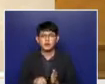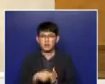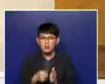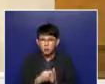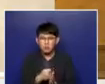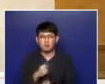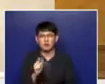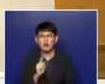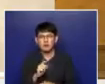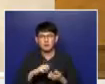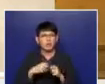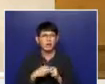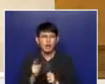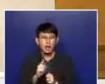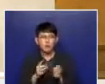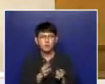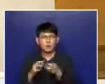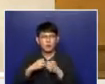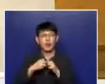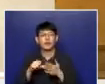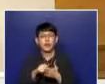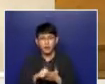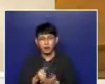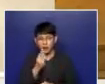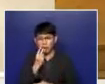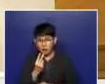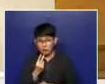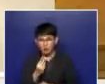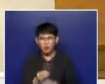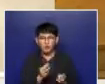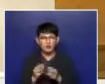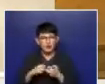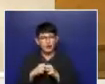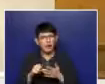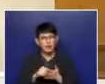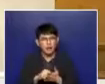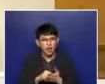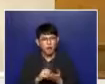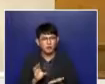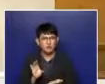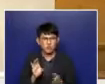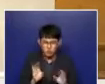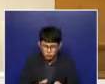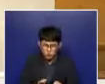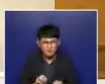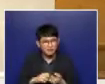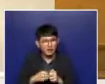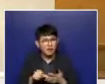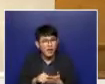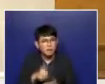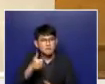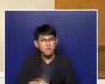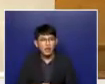ใหญ่ครับแต่ยังไม่ถึงวงเวียนใหญ่่ทำทางข้ามไปยกระดับนะครับข้ามไปทีนี้